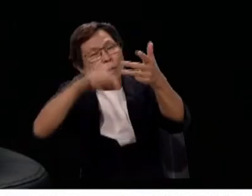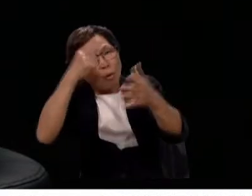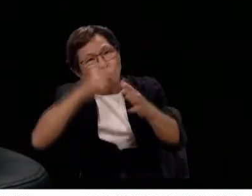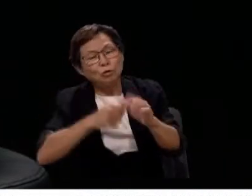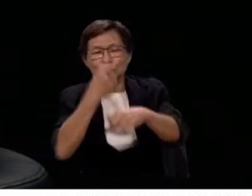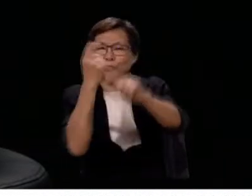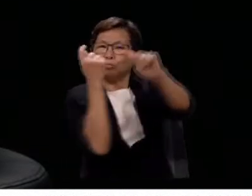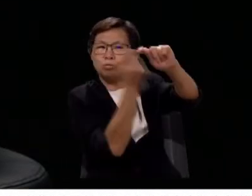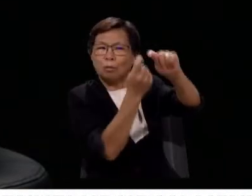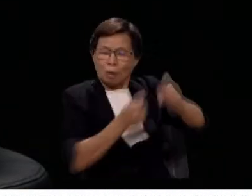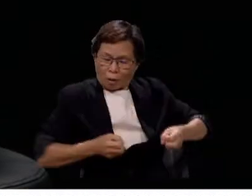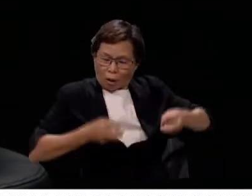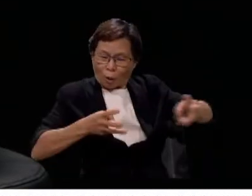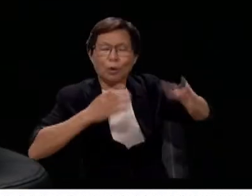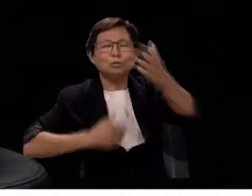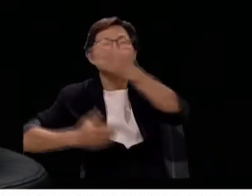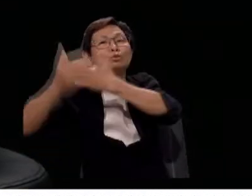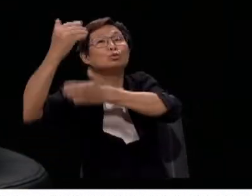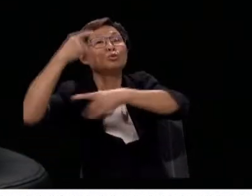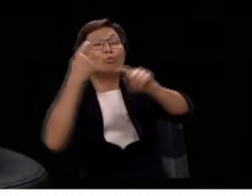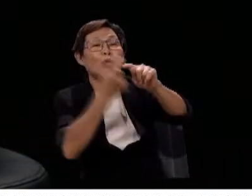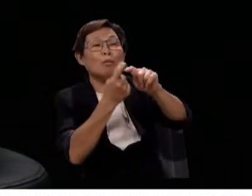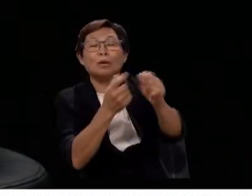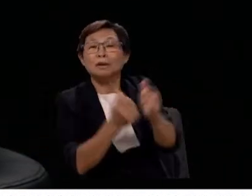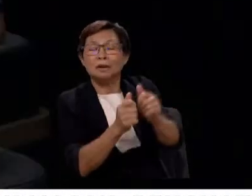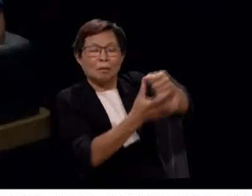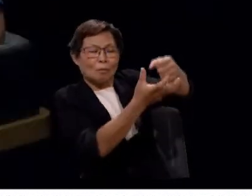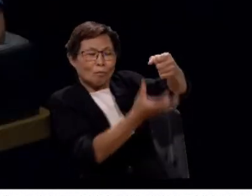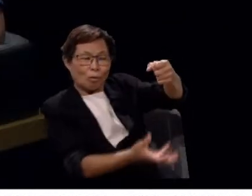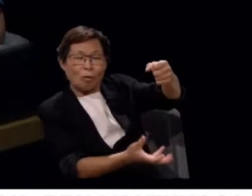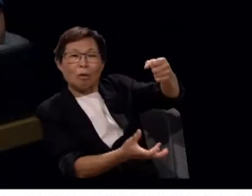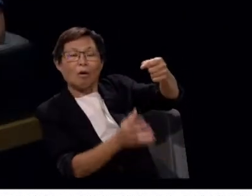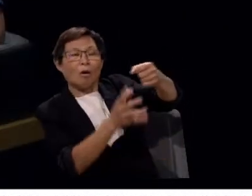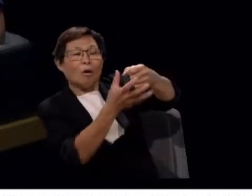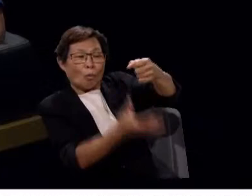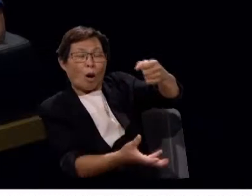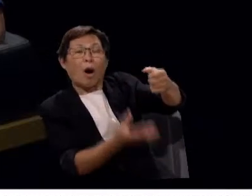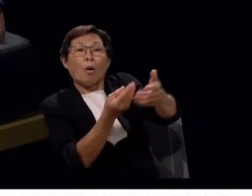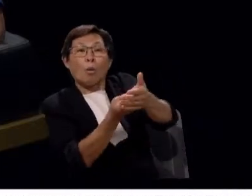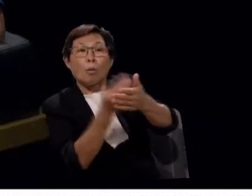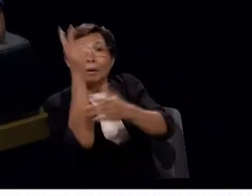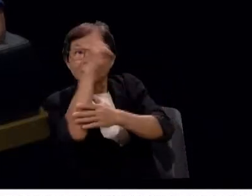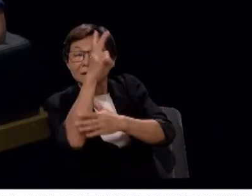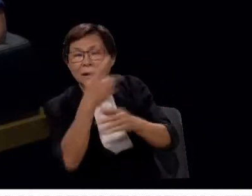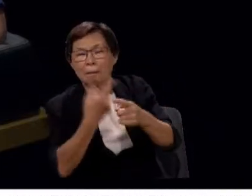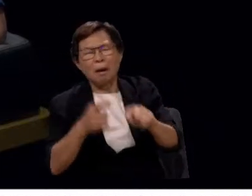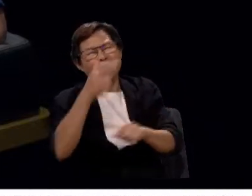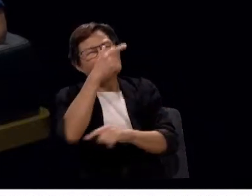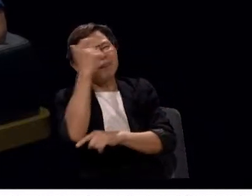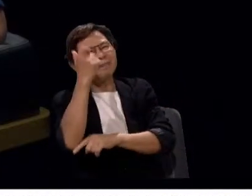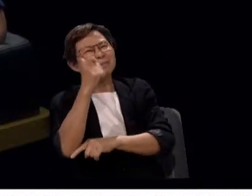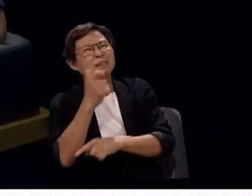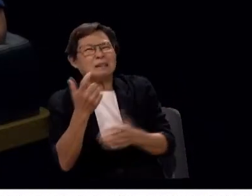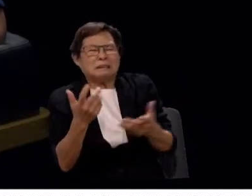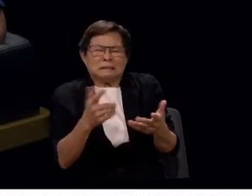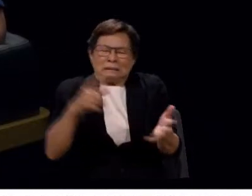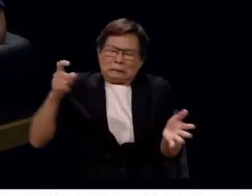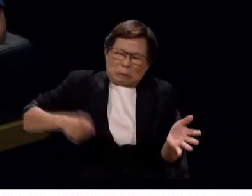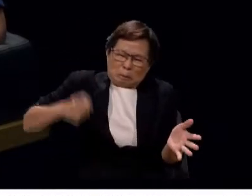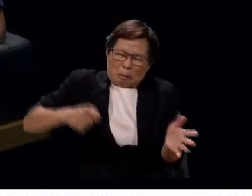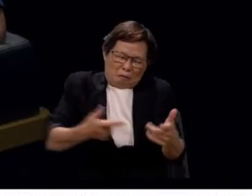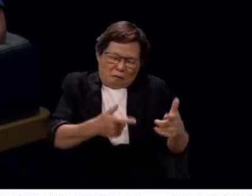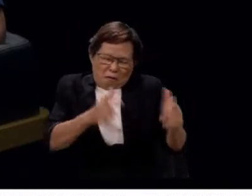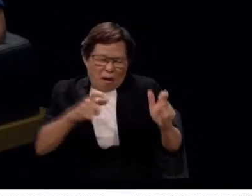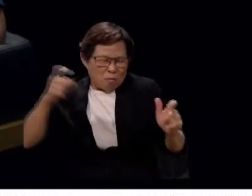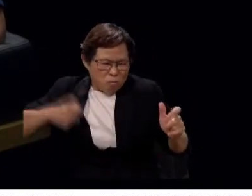membina Iwe pada asalnya dulu dibina oleh dengan peruntukan dana kerajaan tapi disebabkan mungkin keperluan untuk